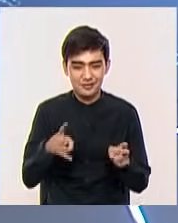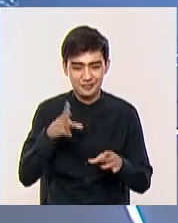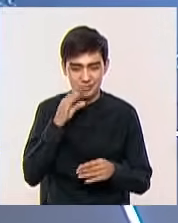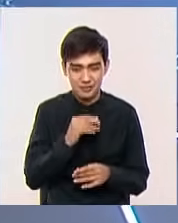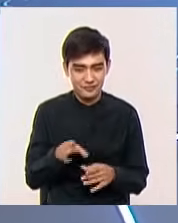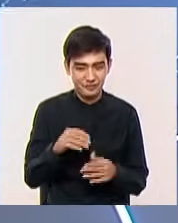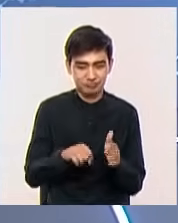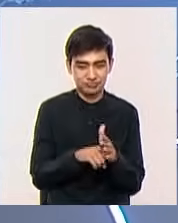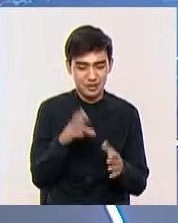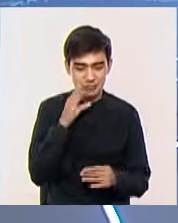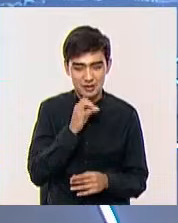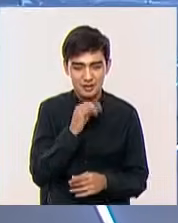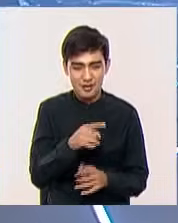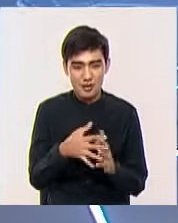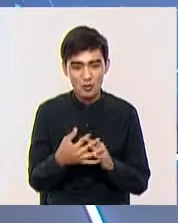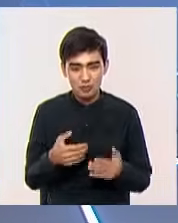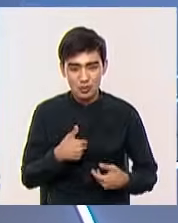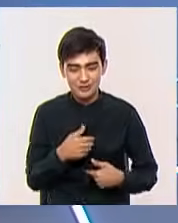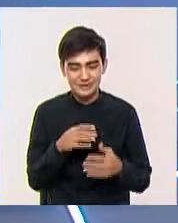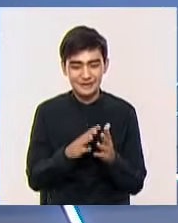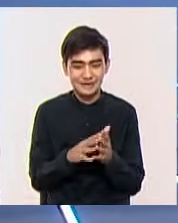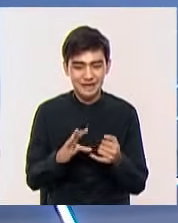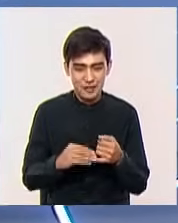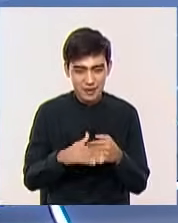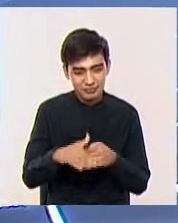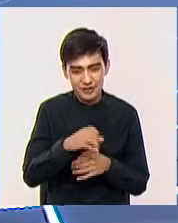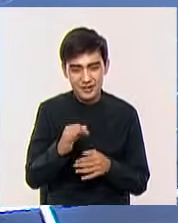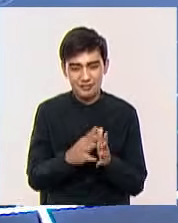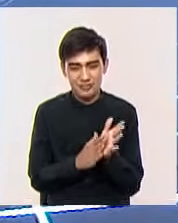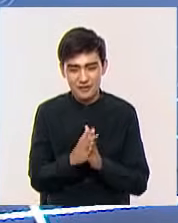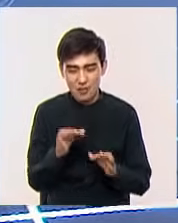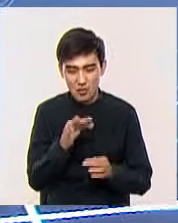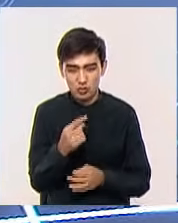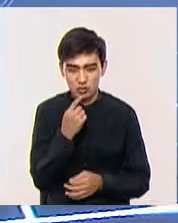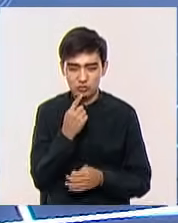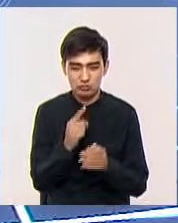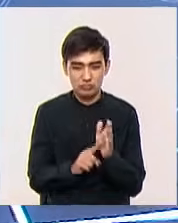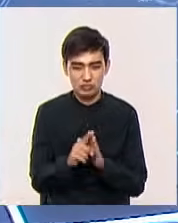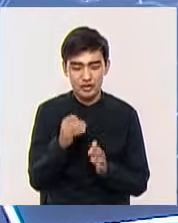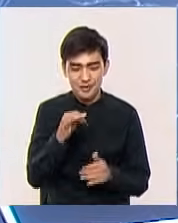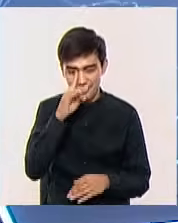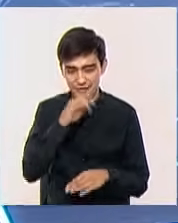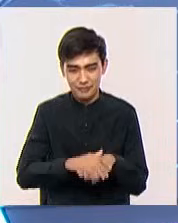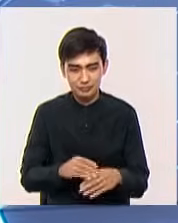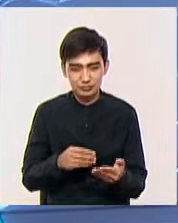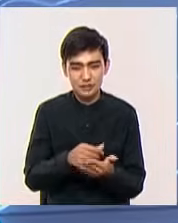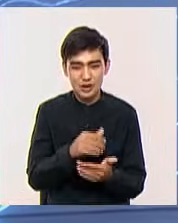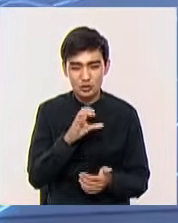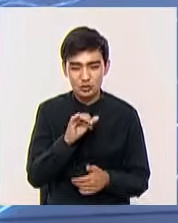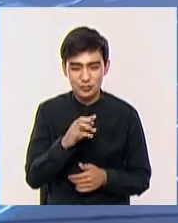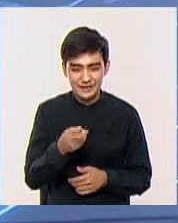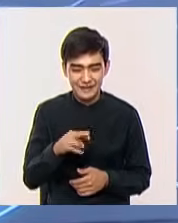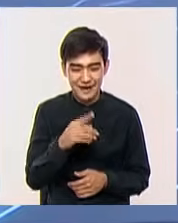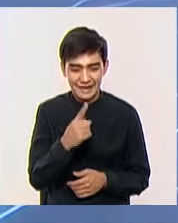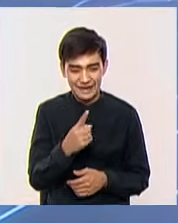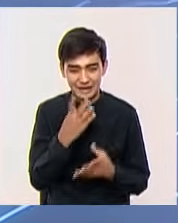шаруалары осыған алаңдап отыр. Өйткені жем мен шөптің жағдайы қазірдің өзінде қиындап барады. Үкімет бюджетінен берілетін субсидия малдың бір